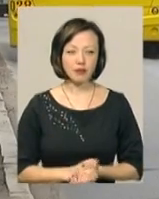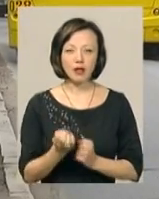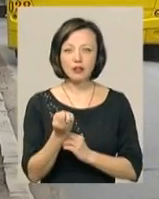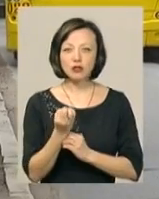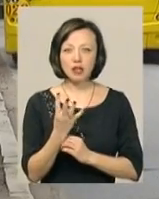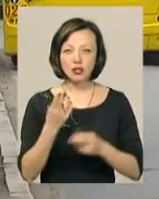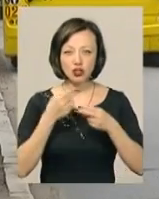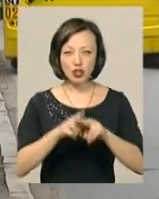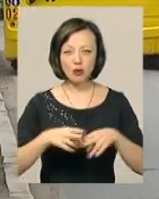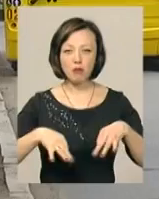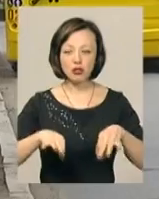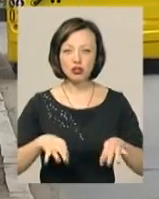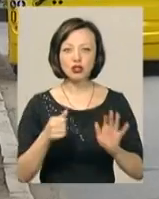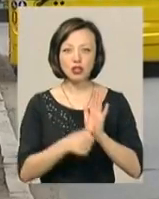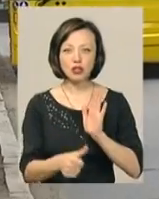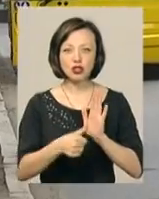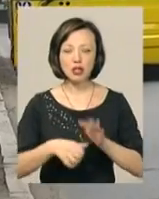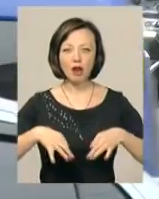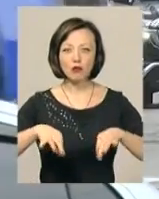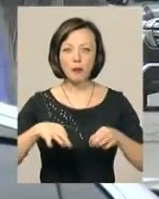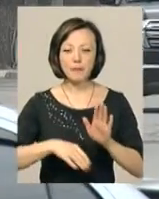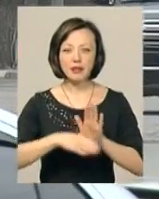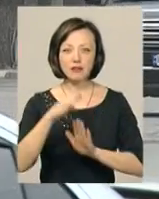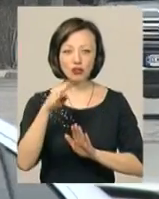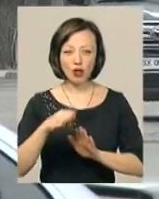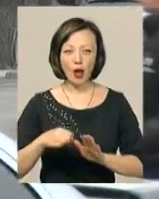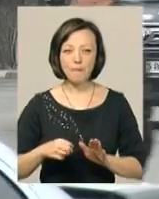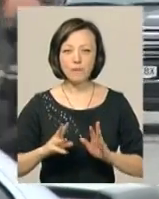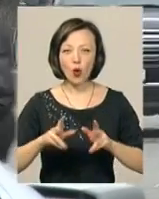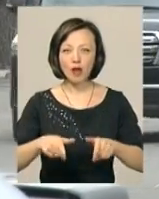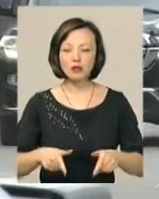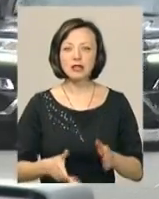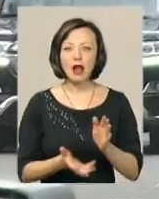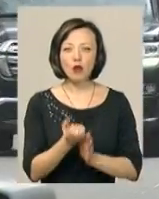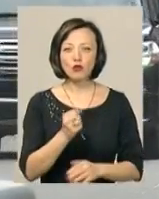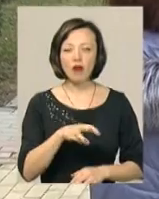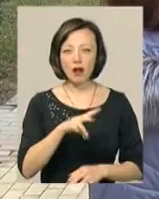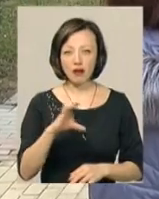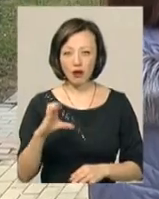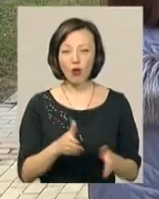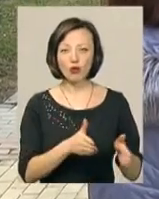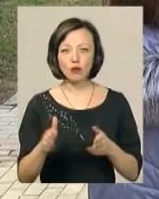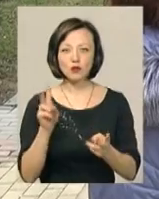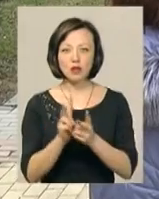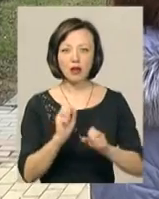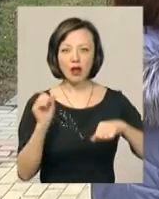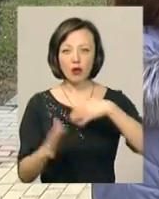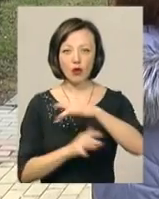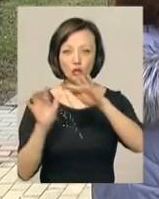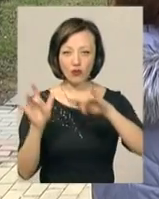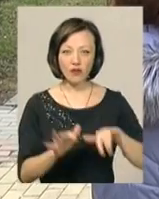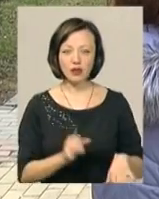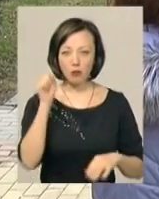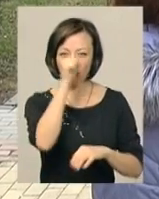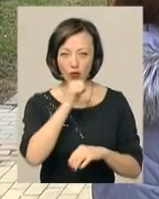14 інженерних машин та 66 автомобілів підвищеної прохідності. Рятувальники області готові зустріти хуртовини, морози та снігові